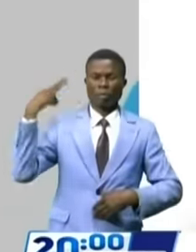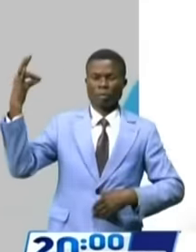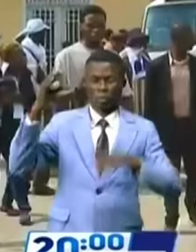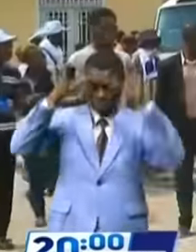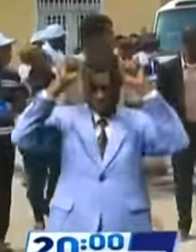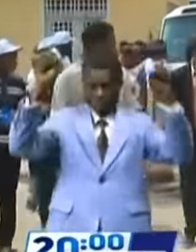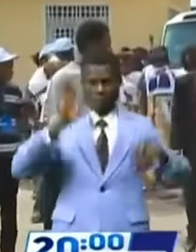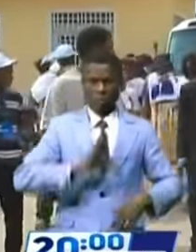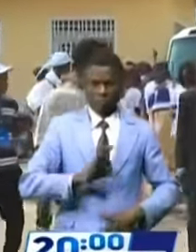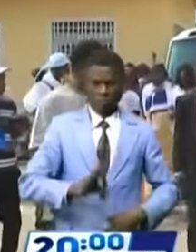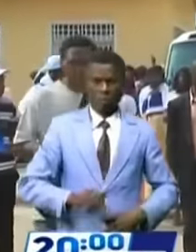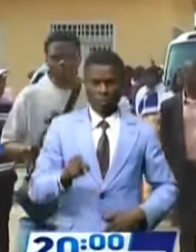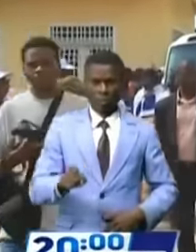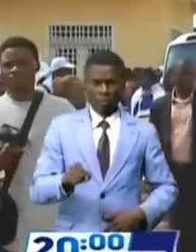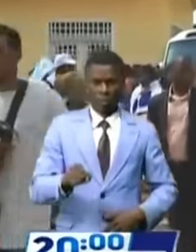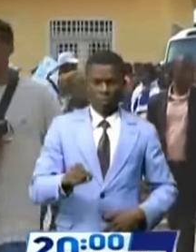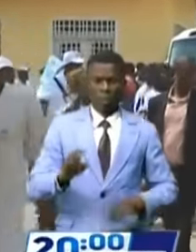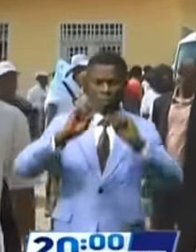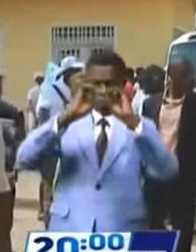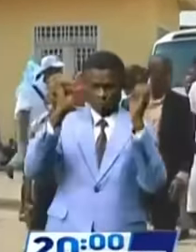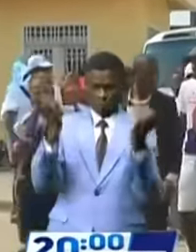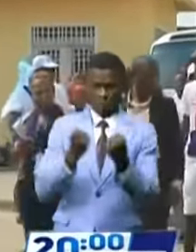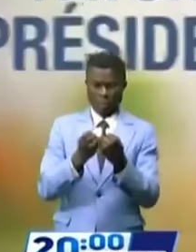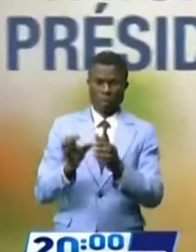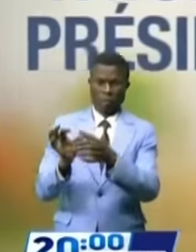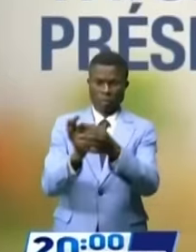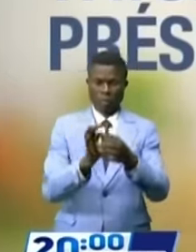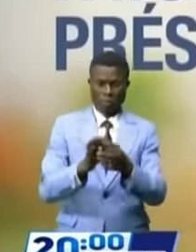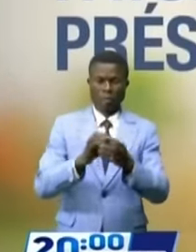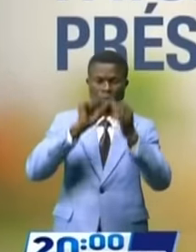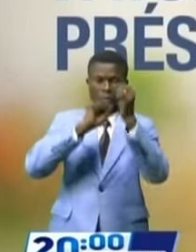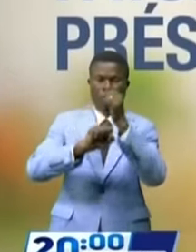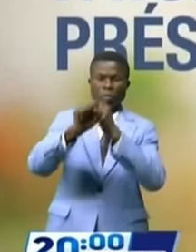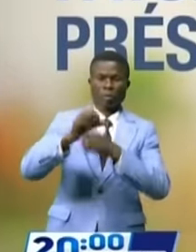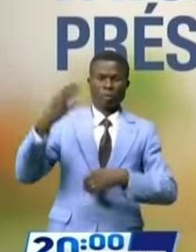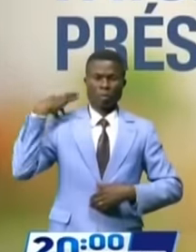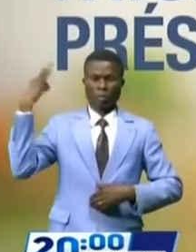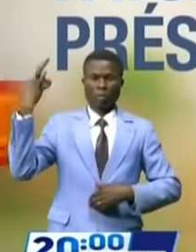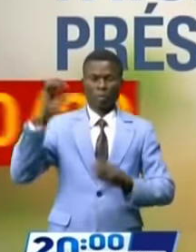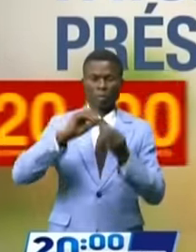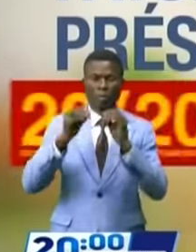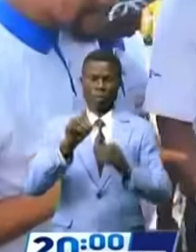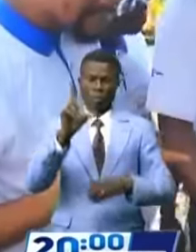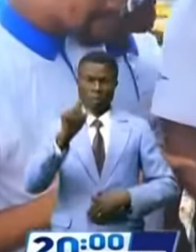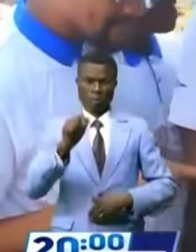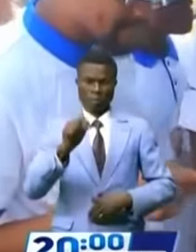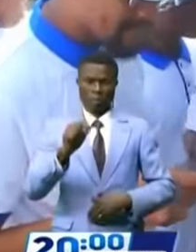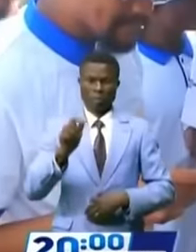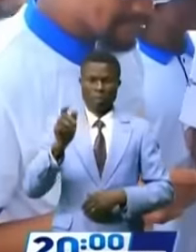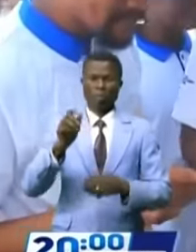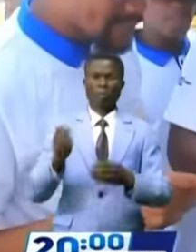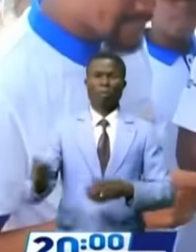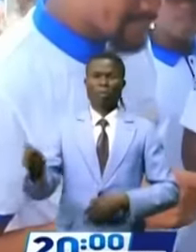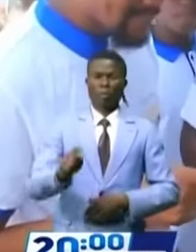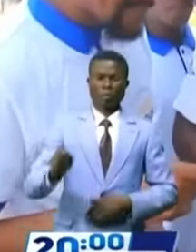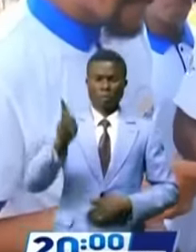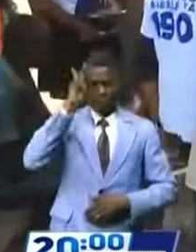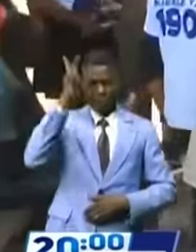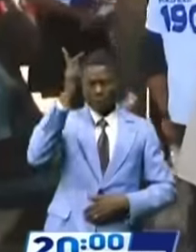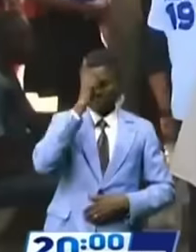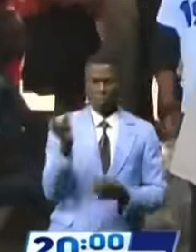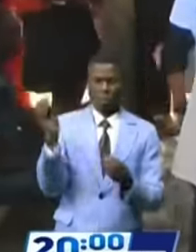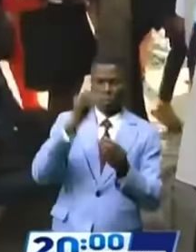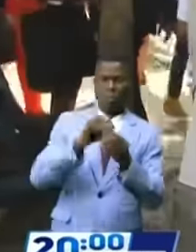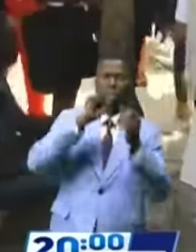président Félix-Antoine Tshisekedi. L'équipe de coordination de la campagne du candidat numéro 20 dans les districts de la Tchangou ajoute